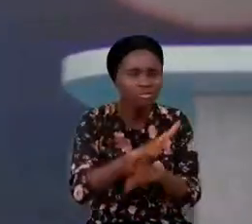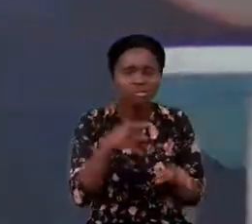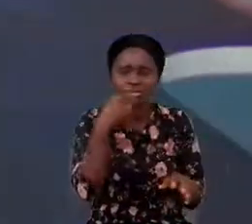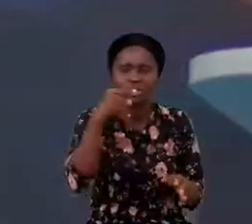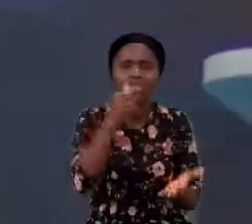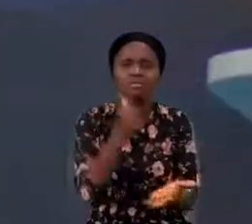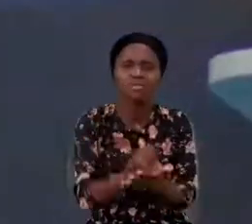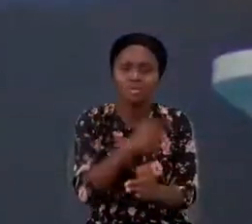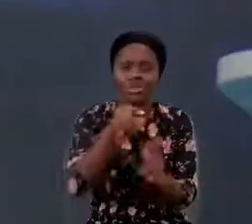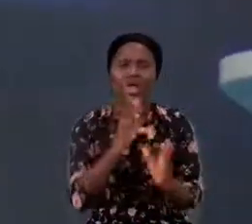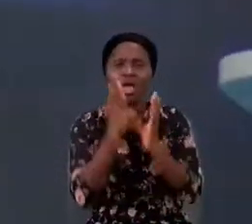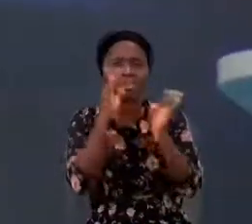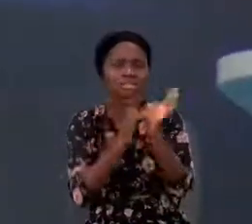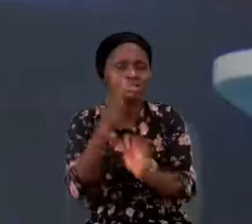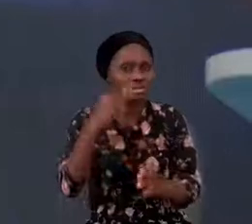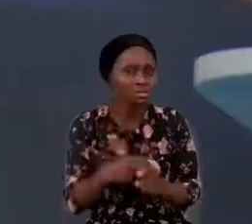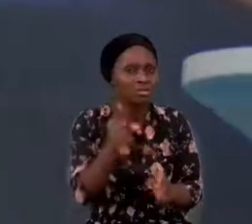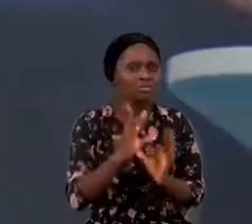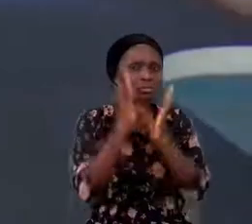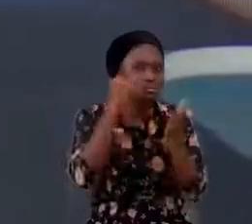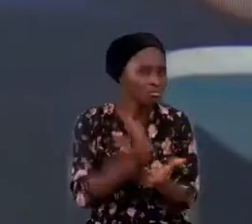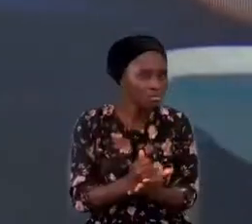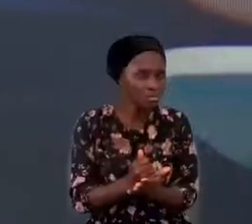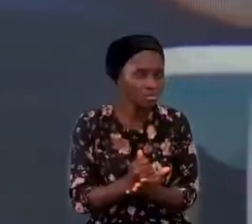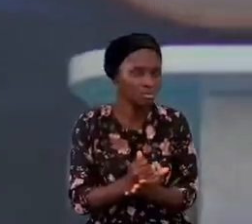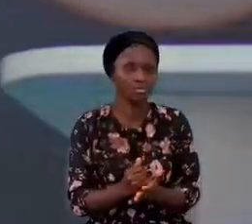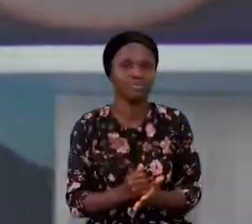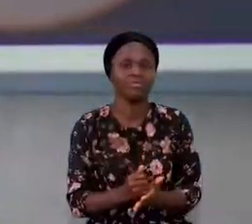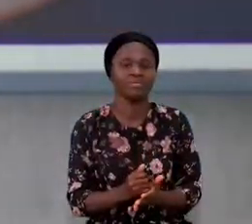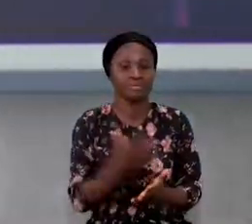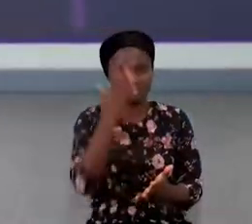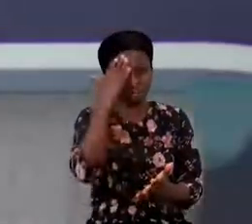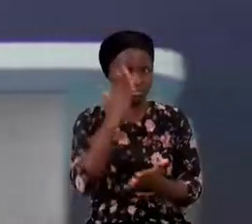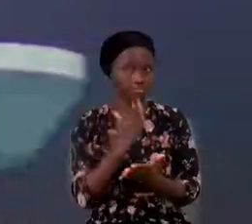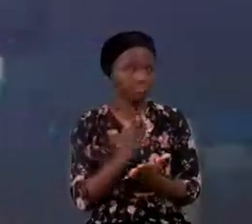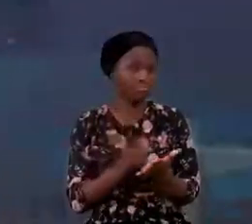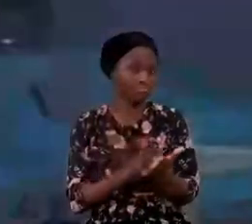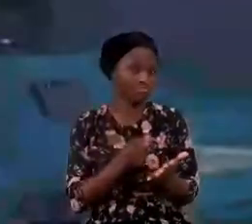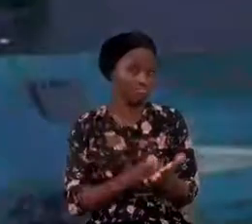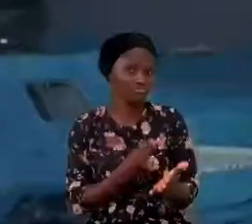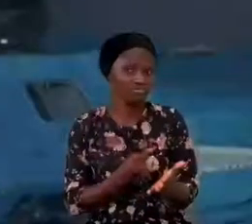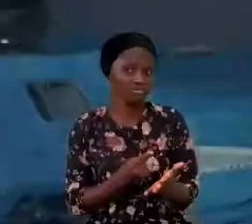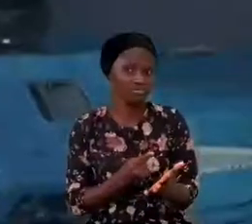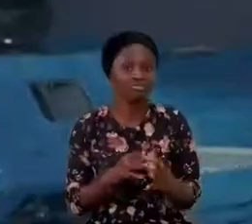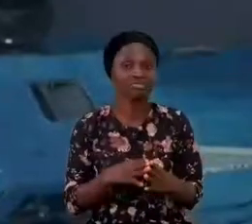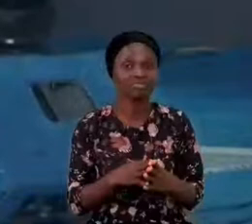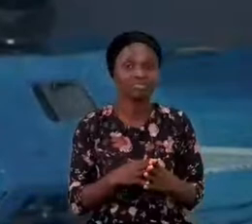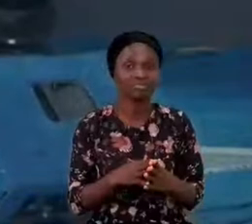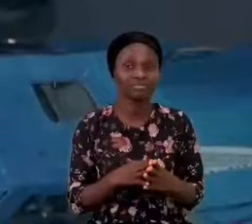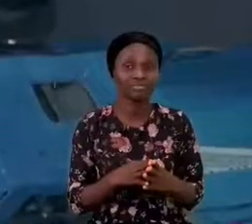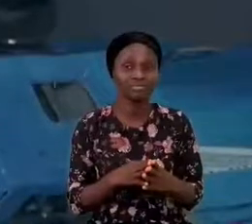Parfois, il y a des mouches qui volent et les mouches de découragement, les